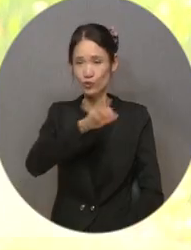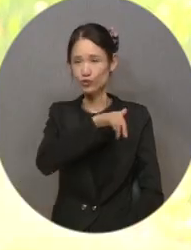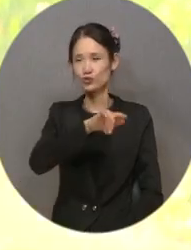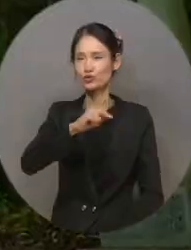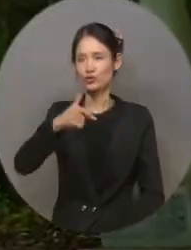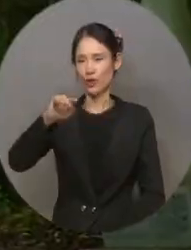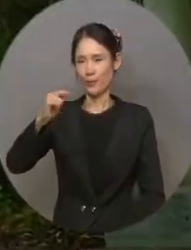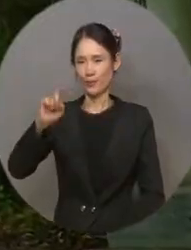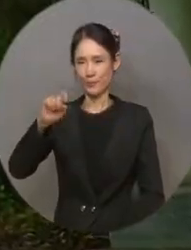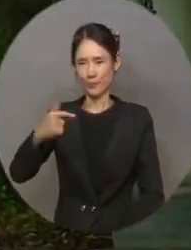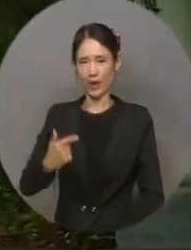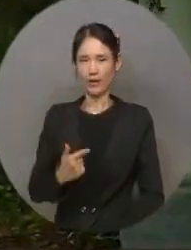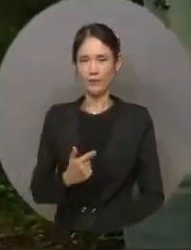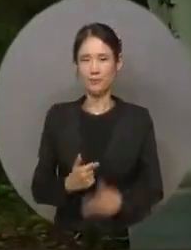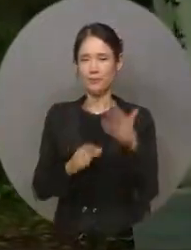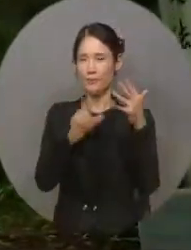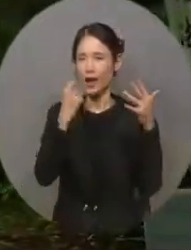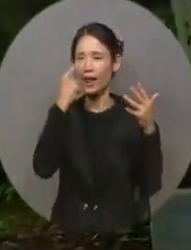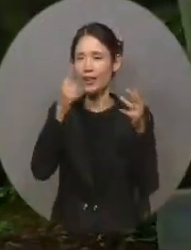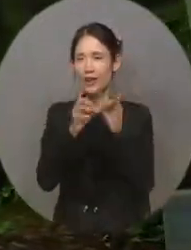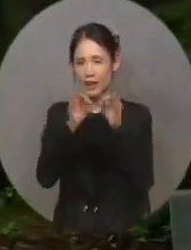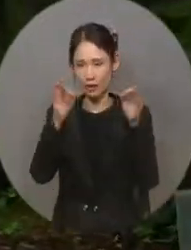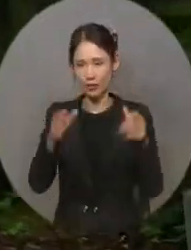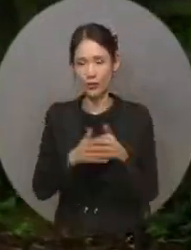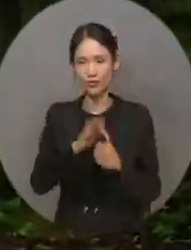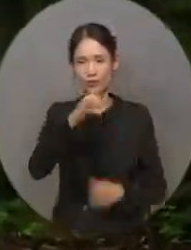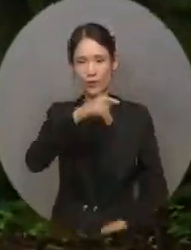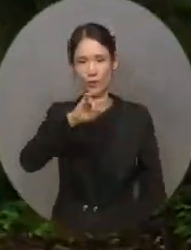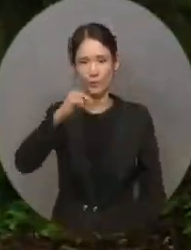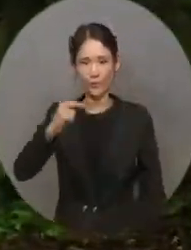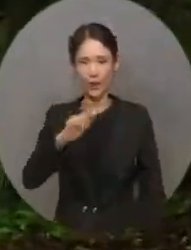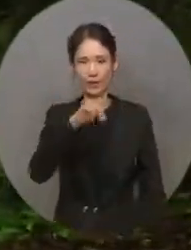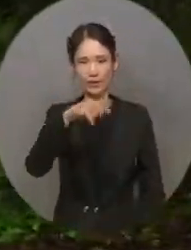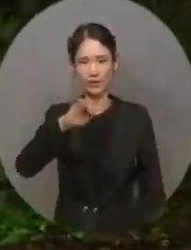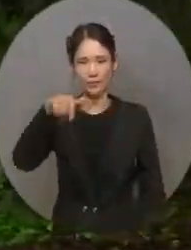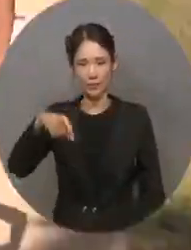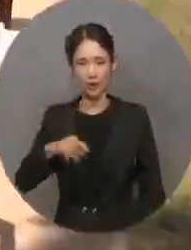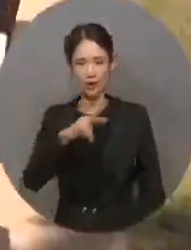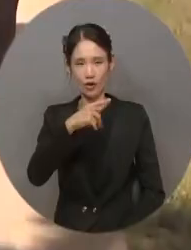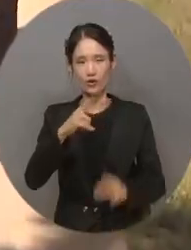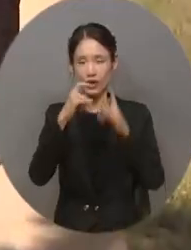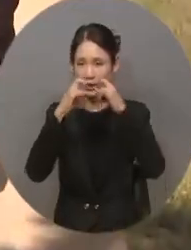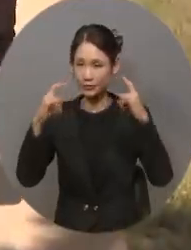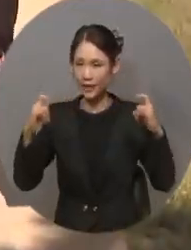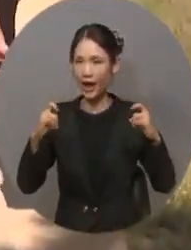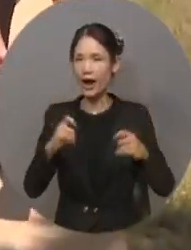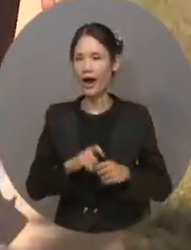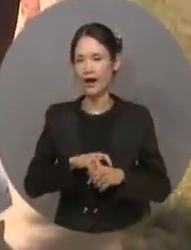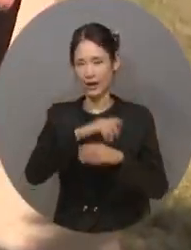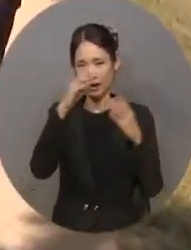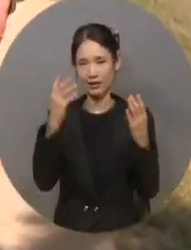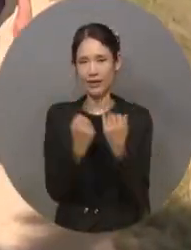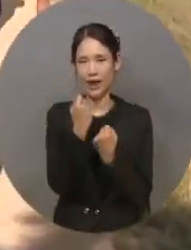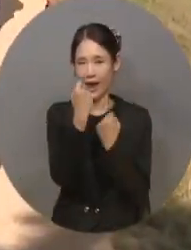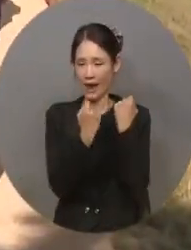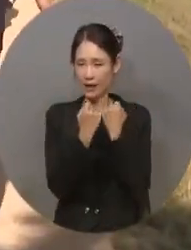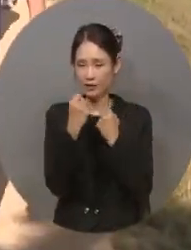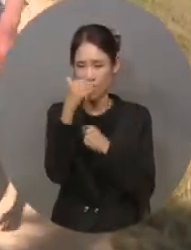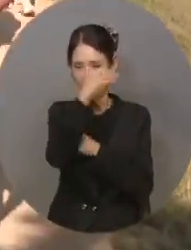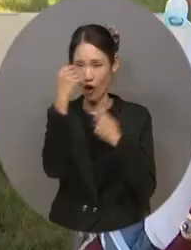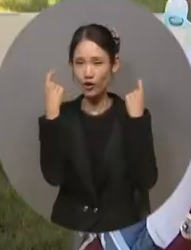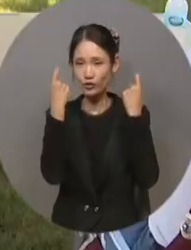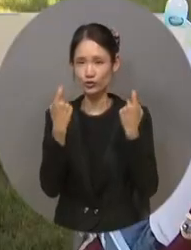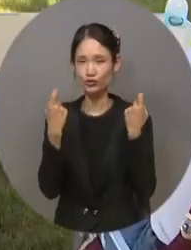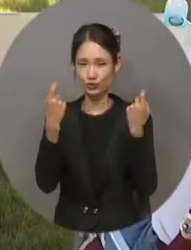순천만입니다. 8월 한 달간 순천만 갯벌과 서남사를 무대로 세계유산 해설 투어,